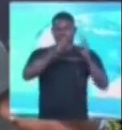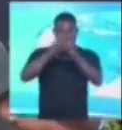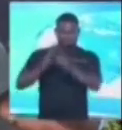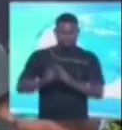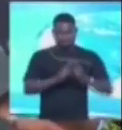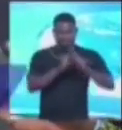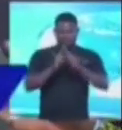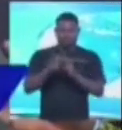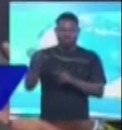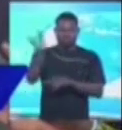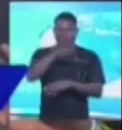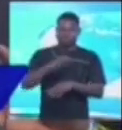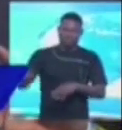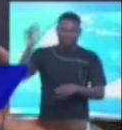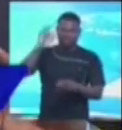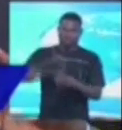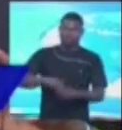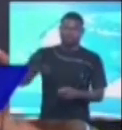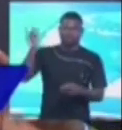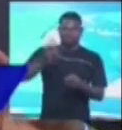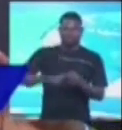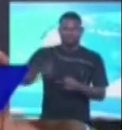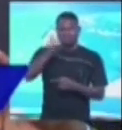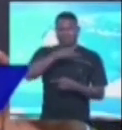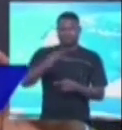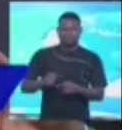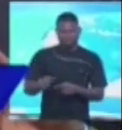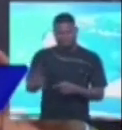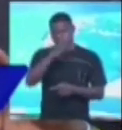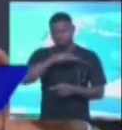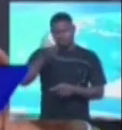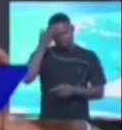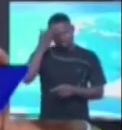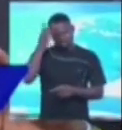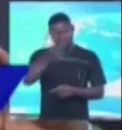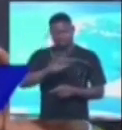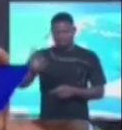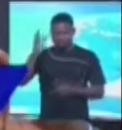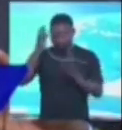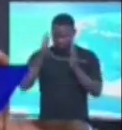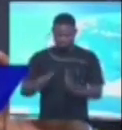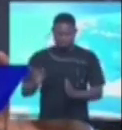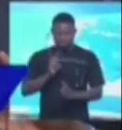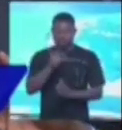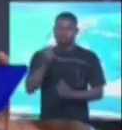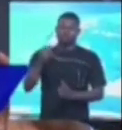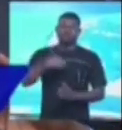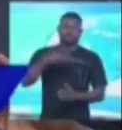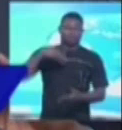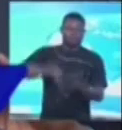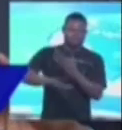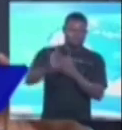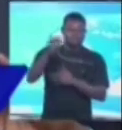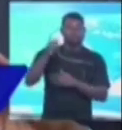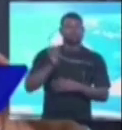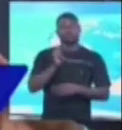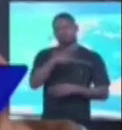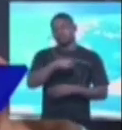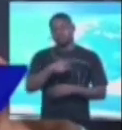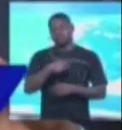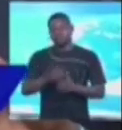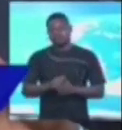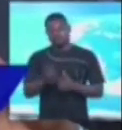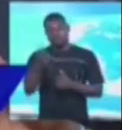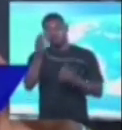participe à hauteur des compétences de vous qui n'avez c'est à dire nous avons dans notre diaspora des